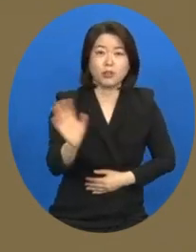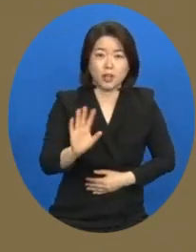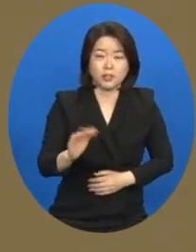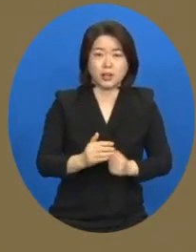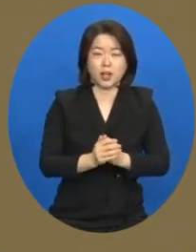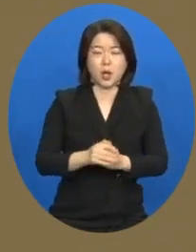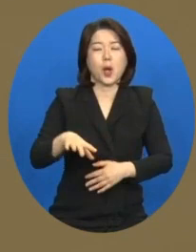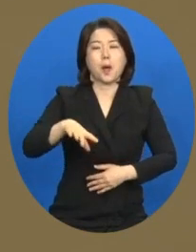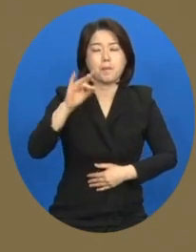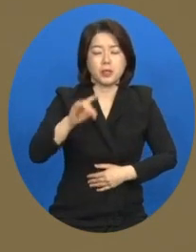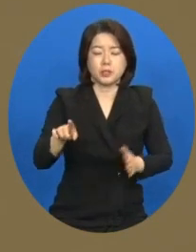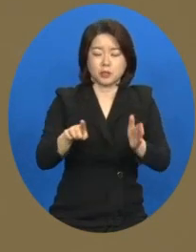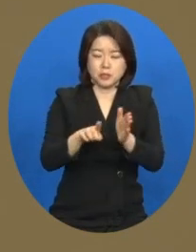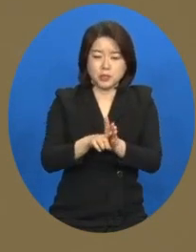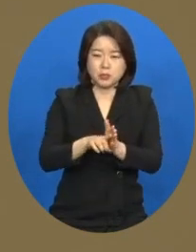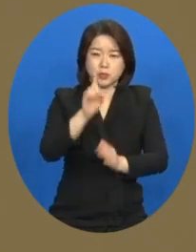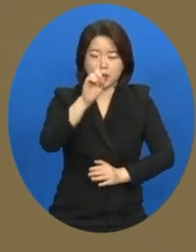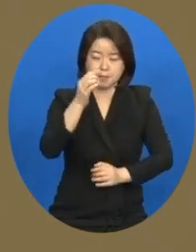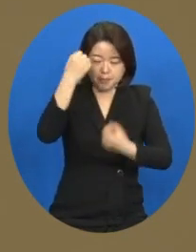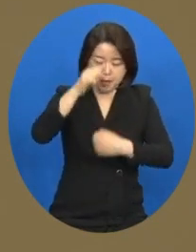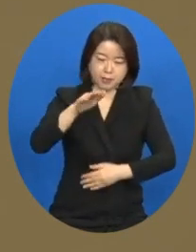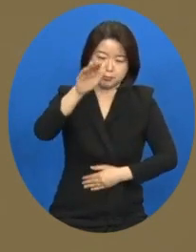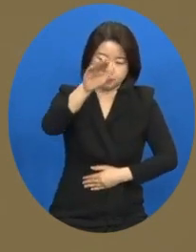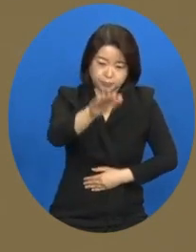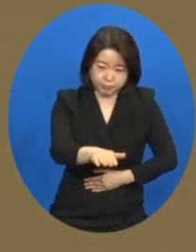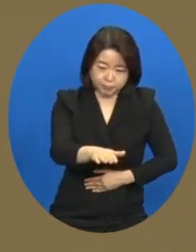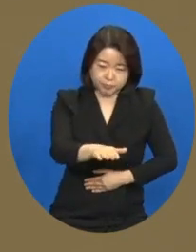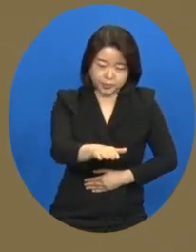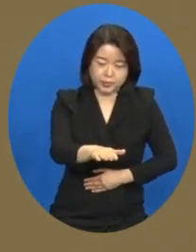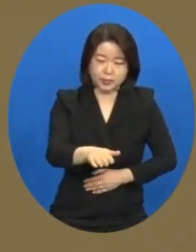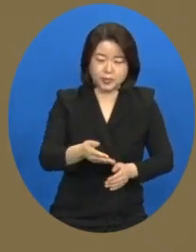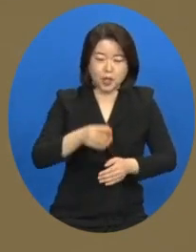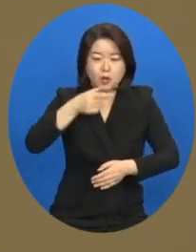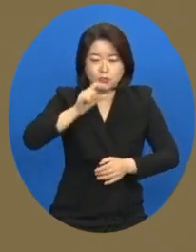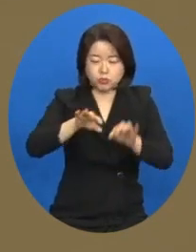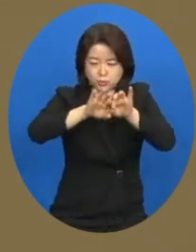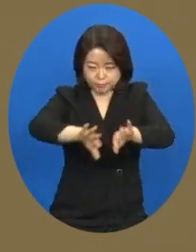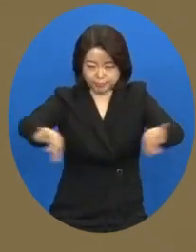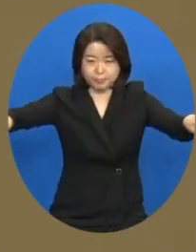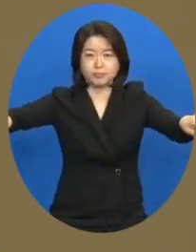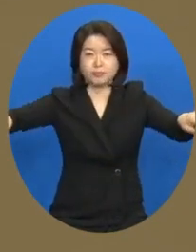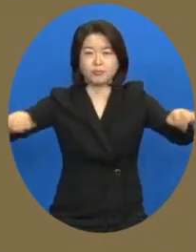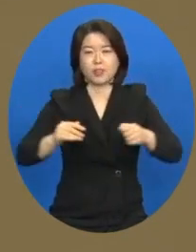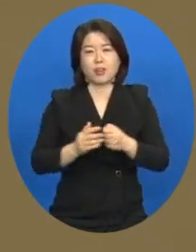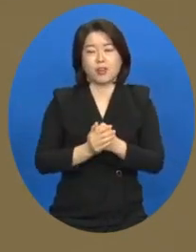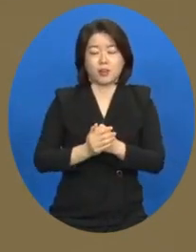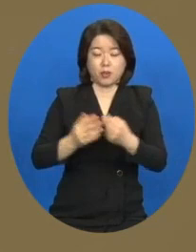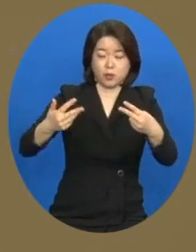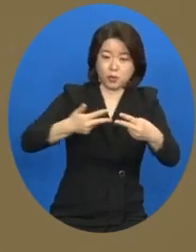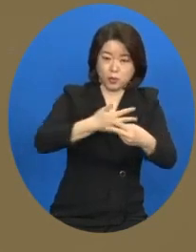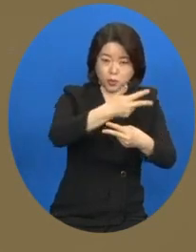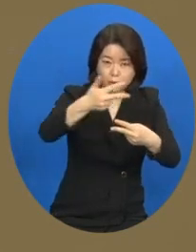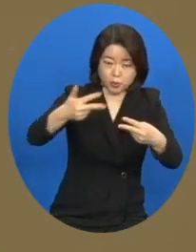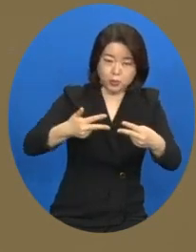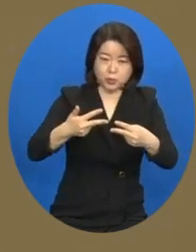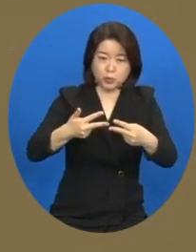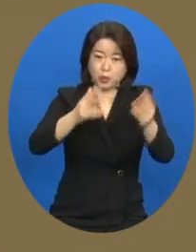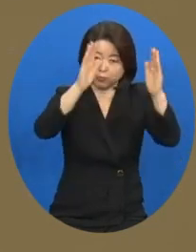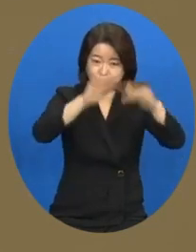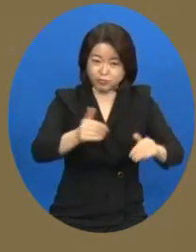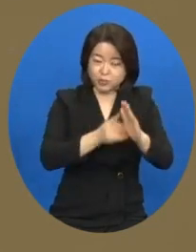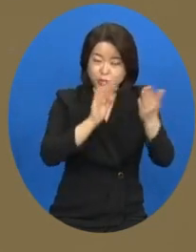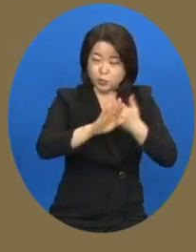먼저 믿음으로 한 발을 내디디고 그리고 요단강을 가르시고, 여리고성도 그냥 무너뜨려 놓고 들어가라 하지